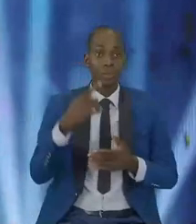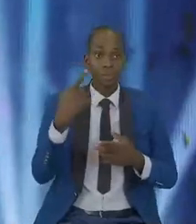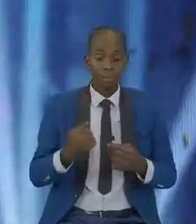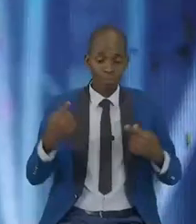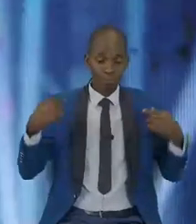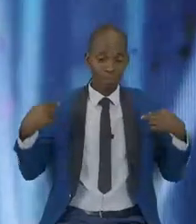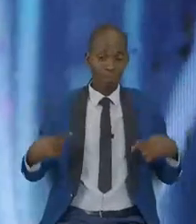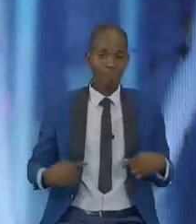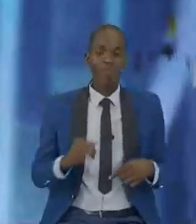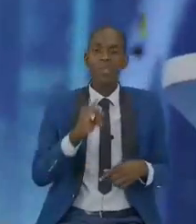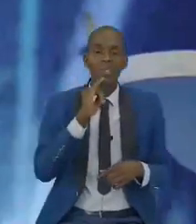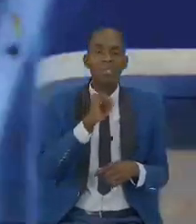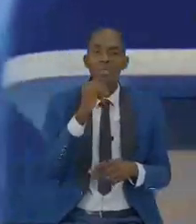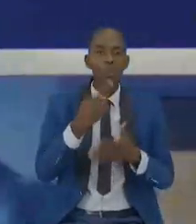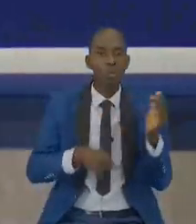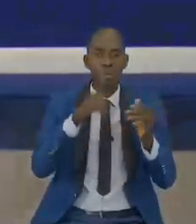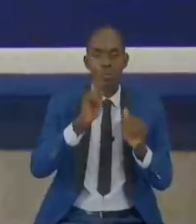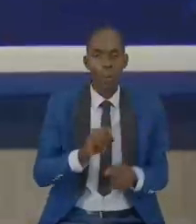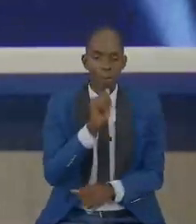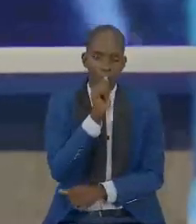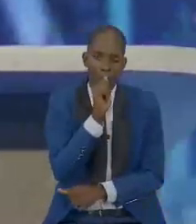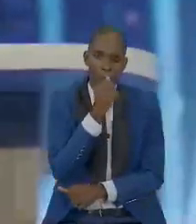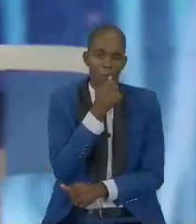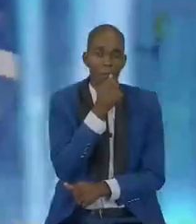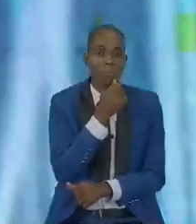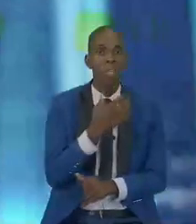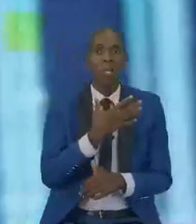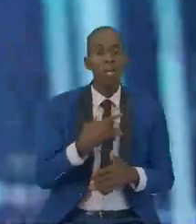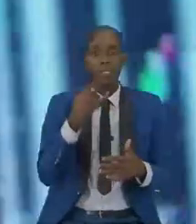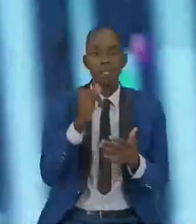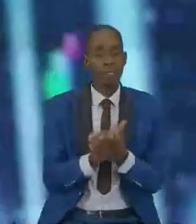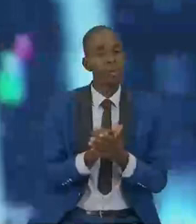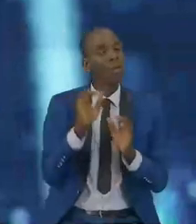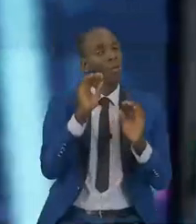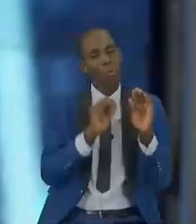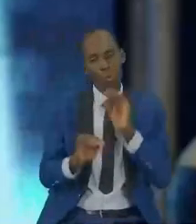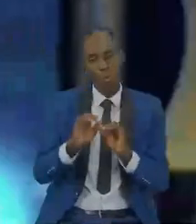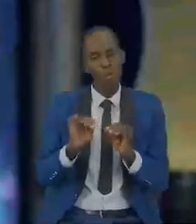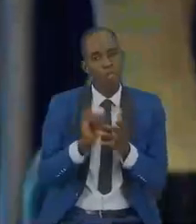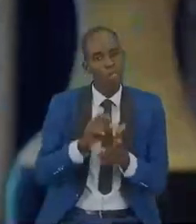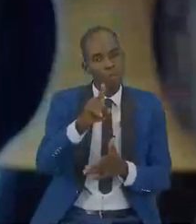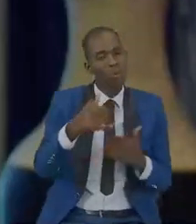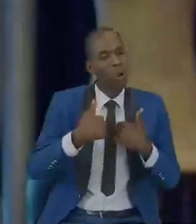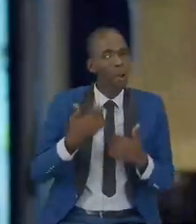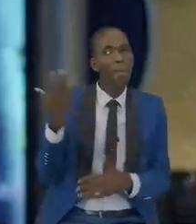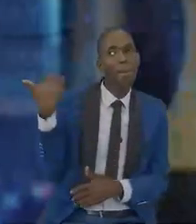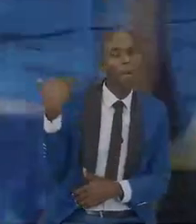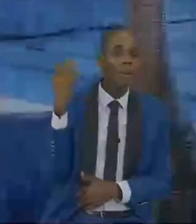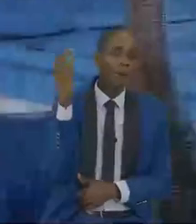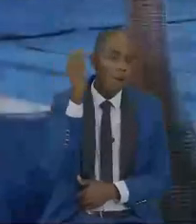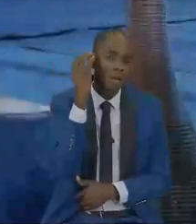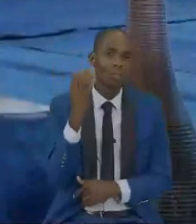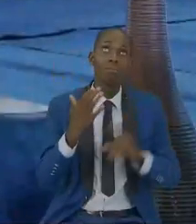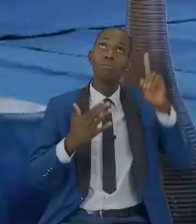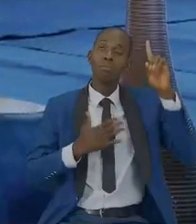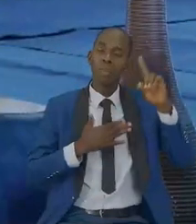pécheur est rude. L'affliction est insupportable. Et dit, oh, si tu